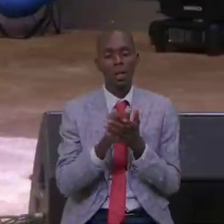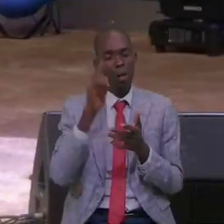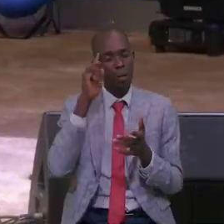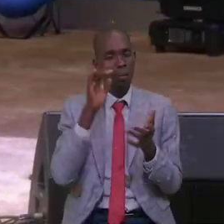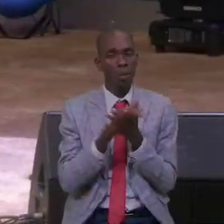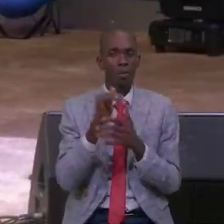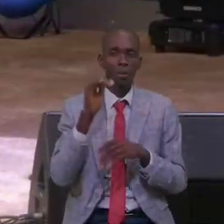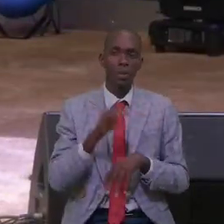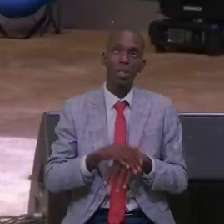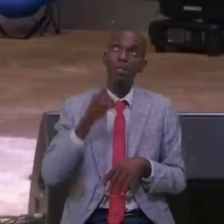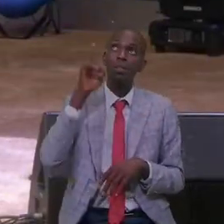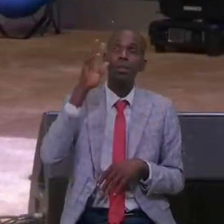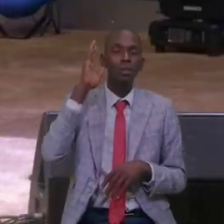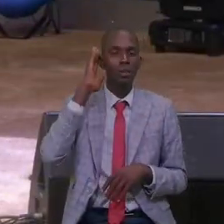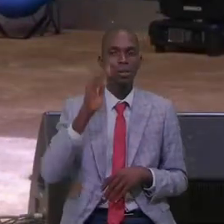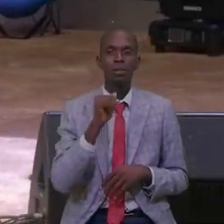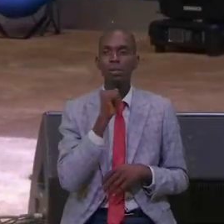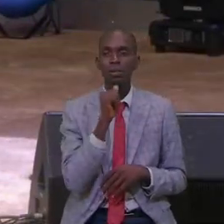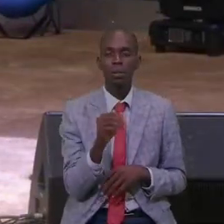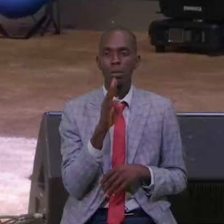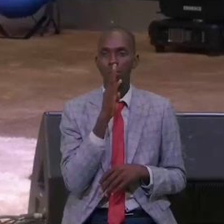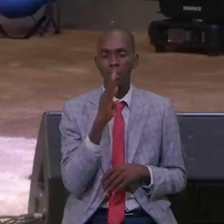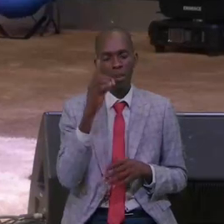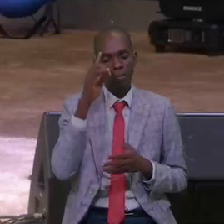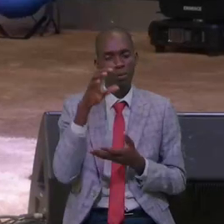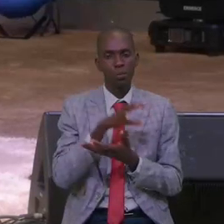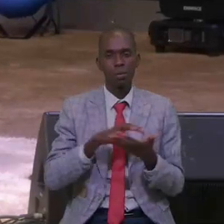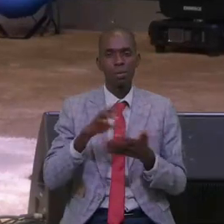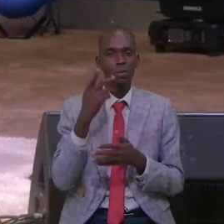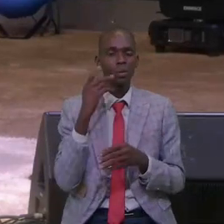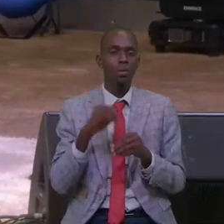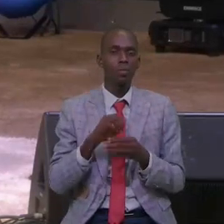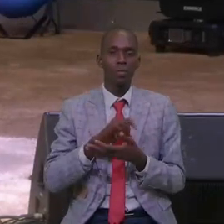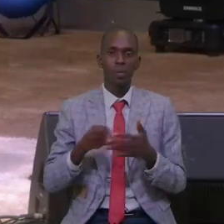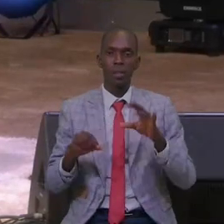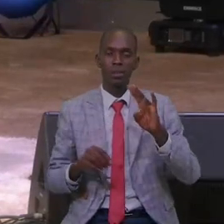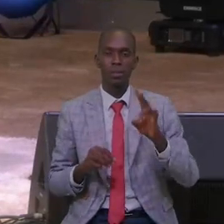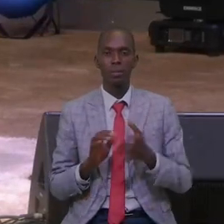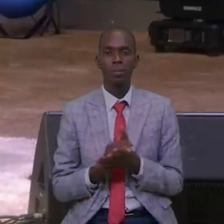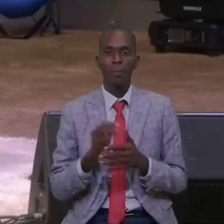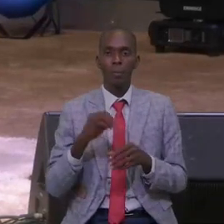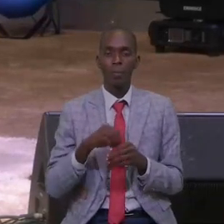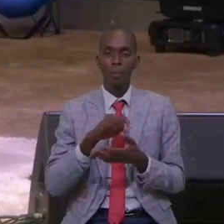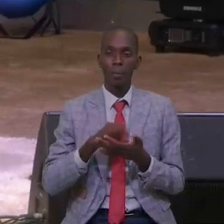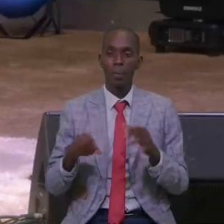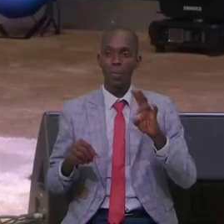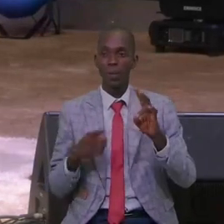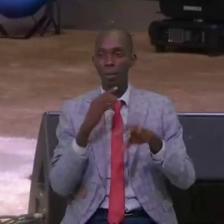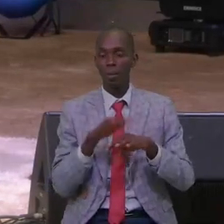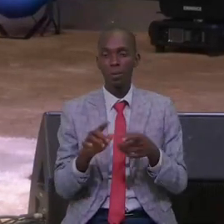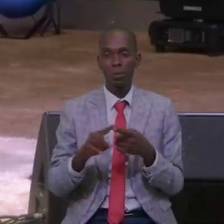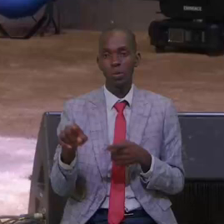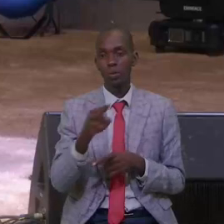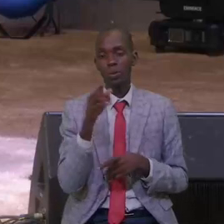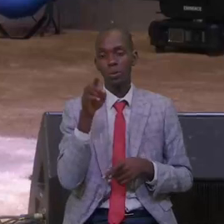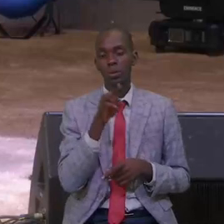Et celui qui croit en elle ne sera point confus. Le verset 7 dit: l'honneur est